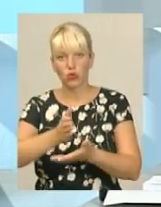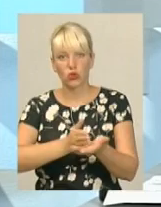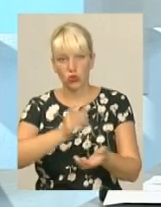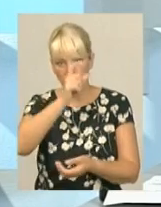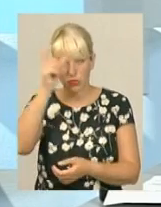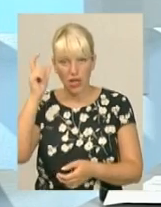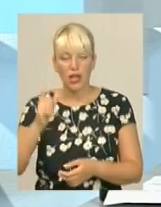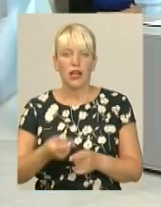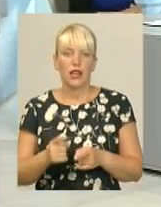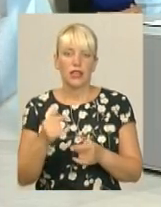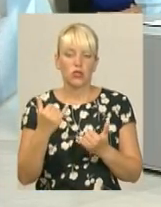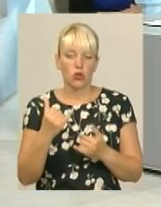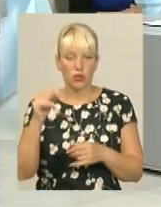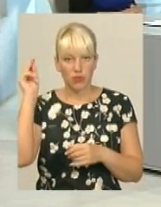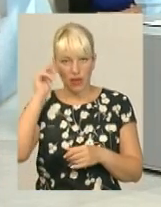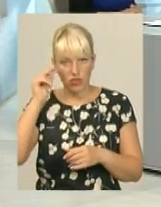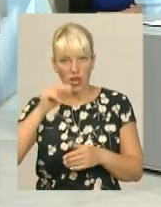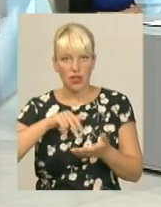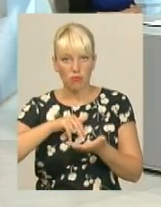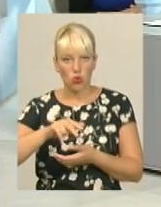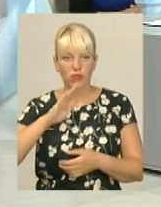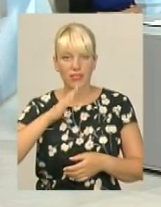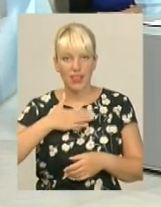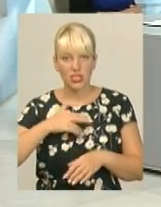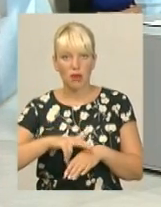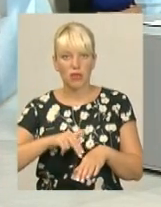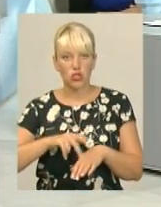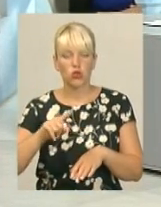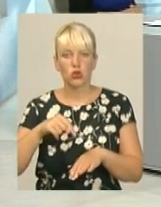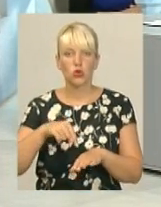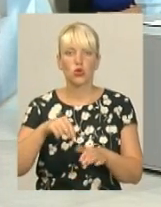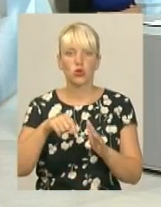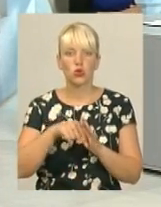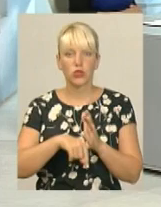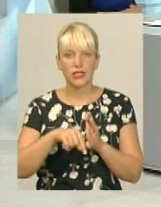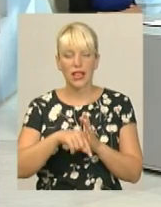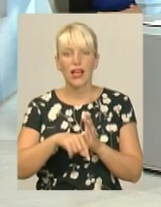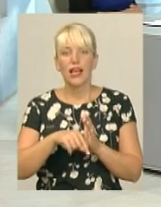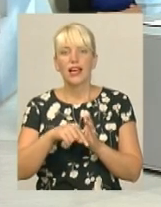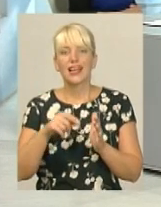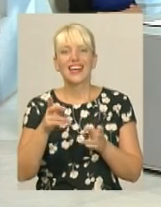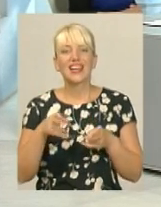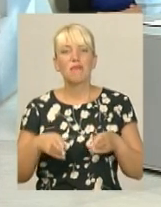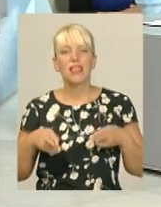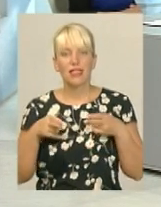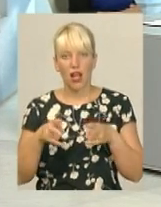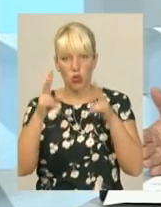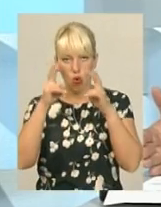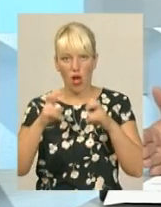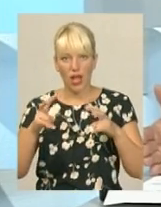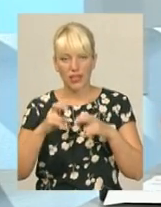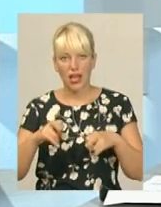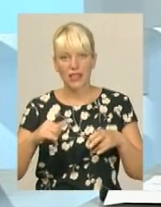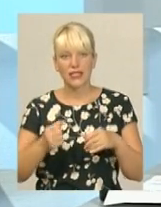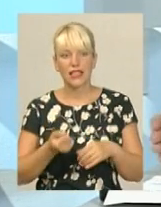проходять навчання наші працівники, що стосується кримінального аналізу. Ми декілька тижнів назад